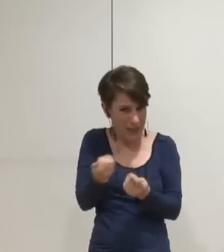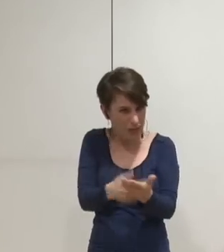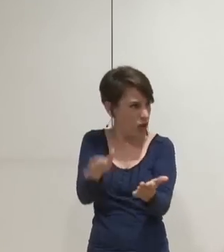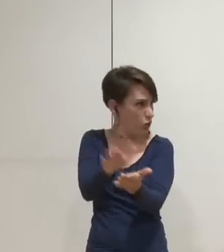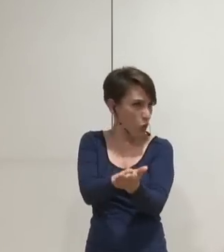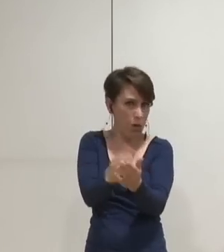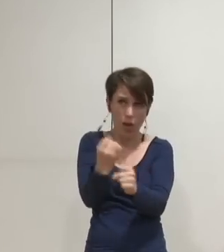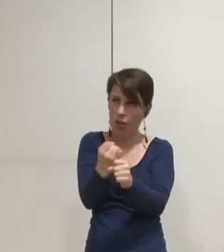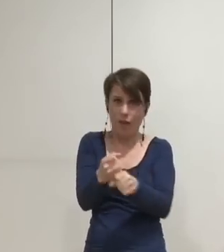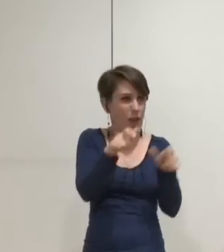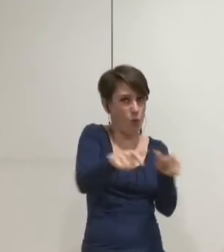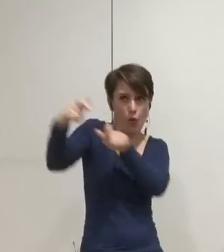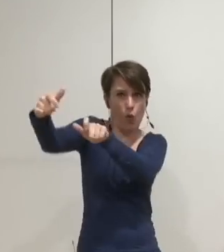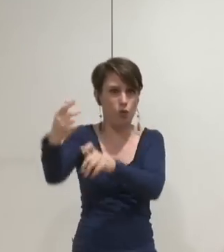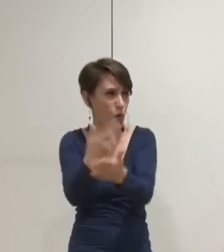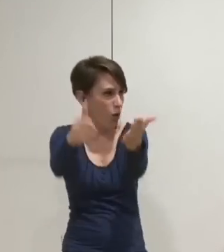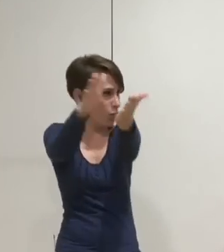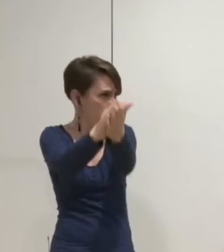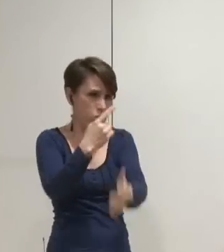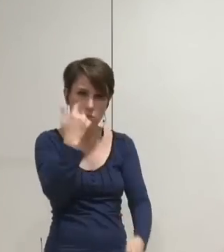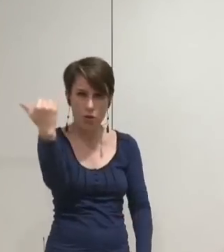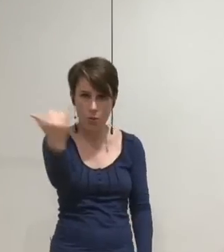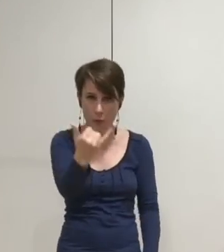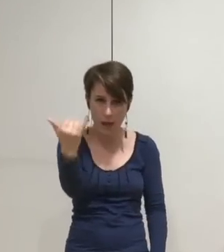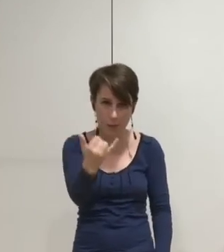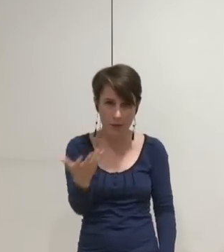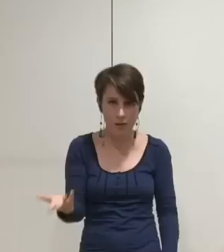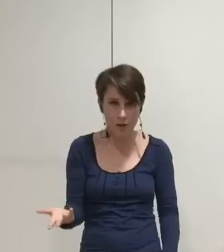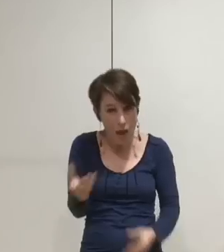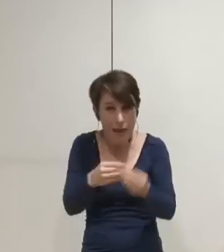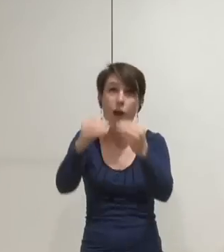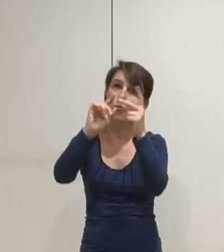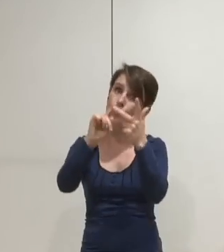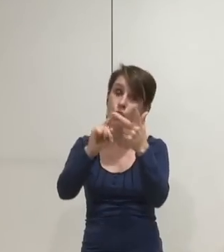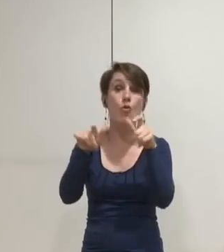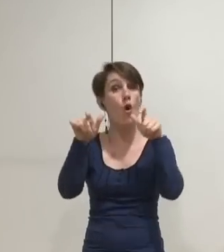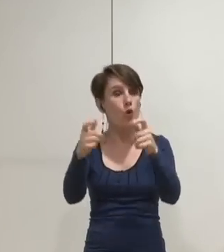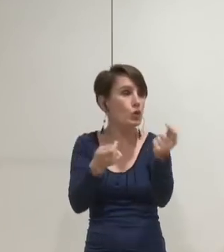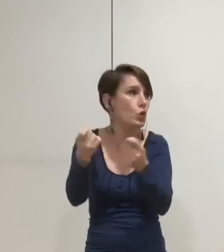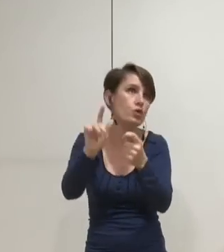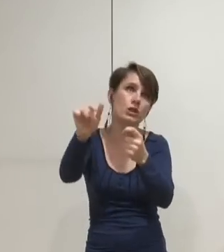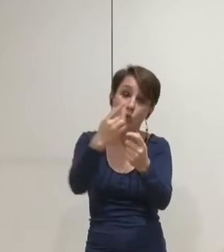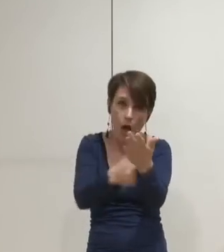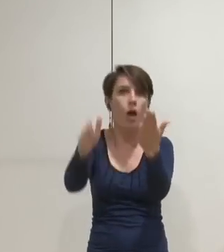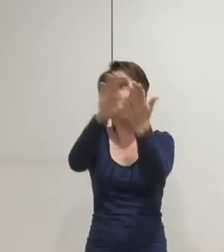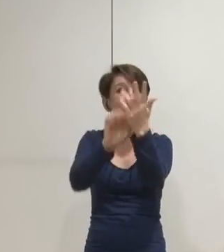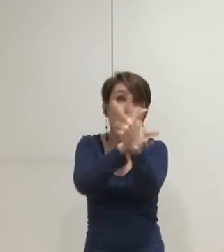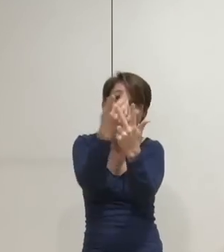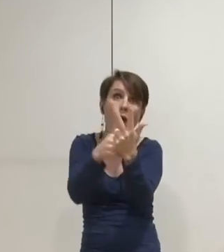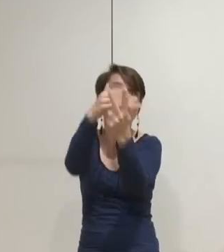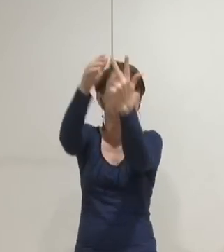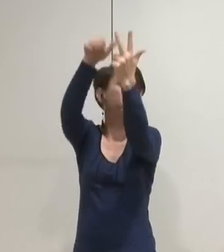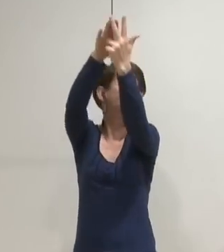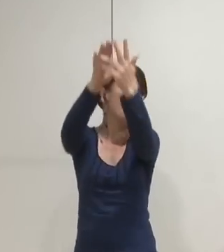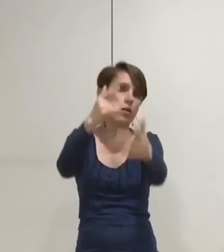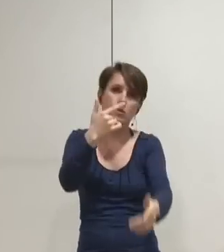même triple emploi avec le service du contrôle de gestion donc cet argument là ne tient évidemment